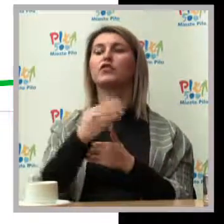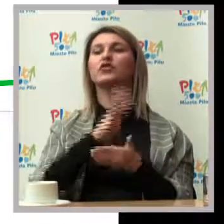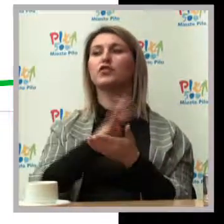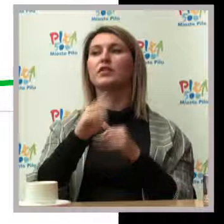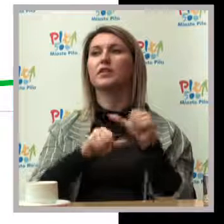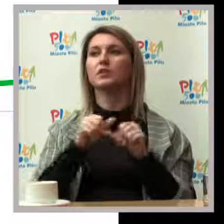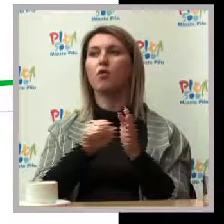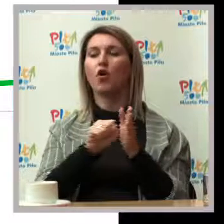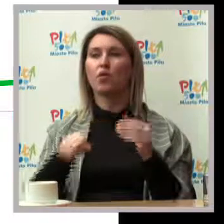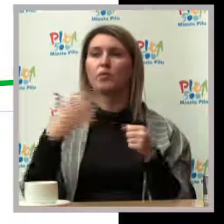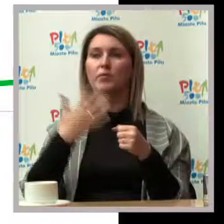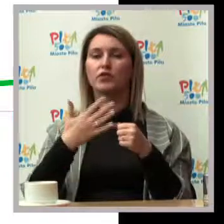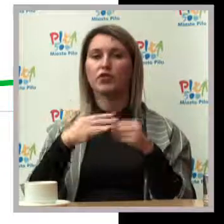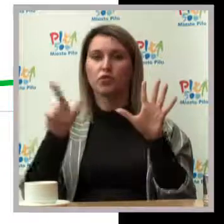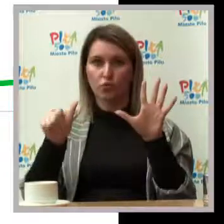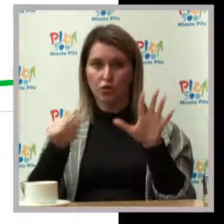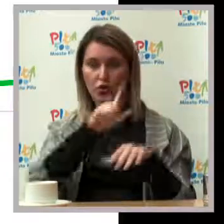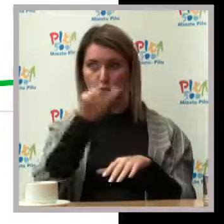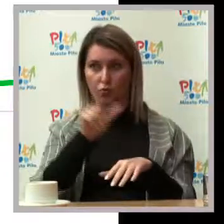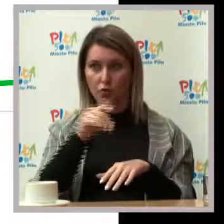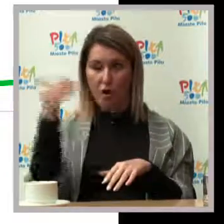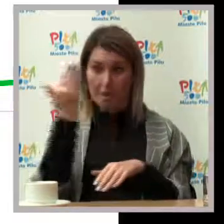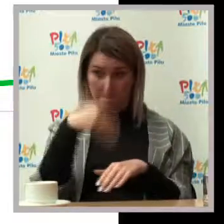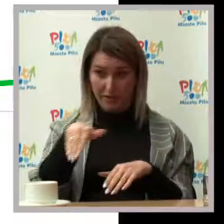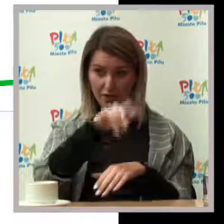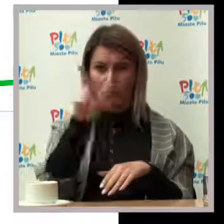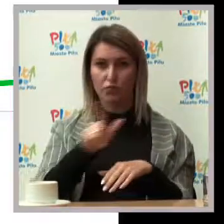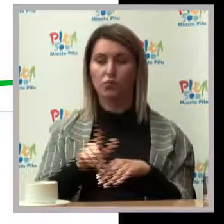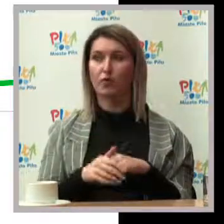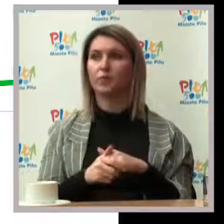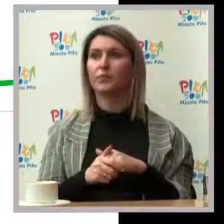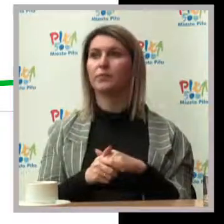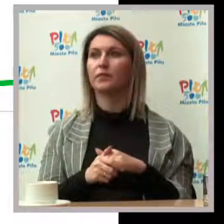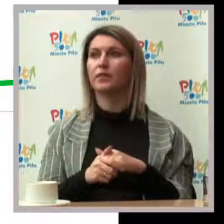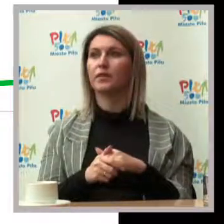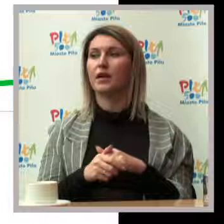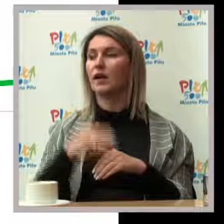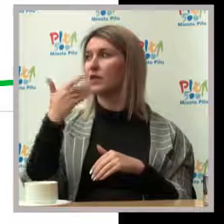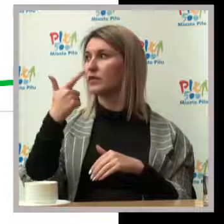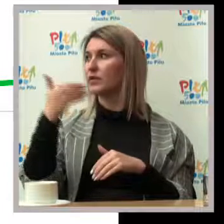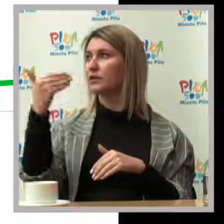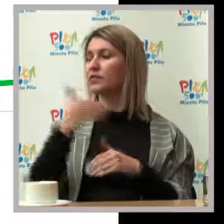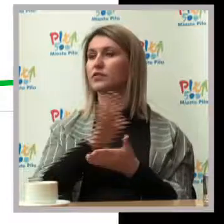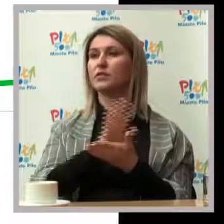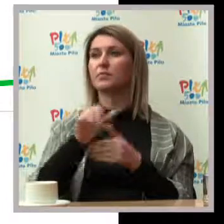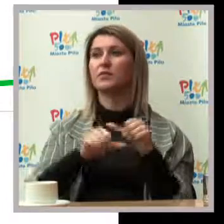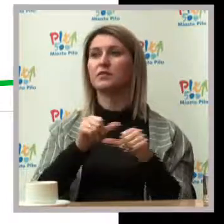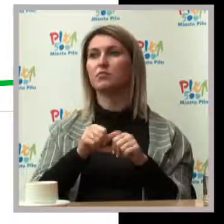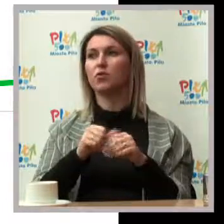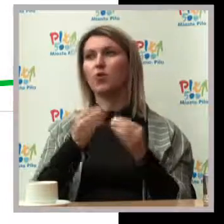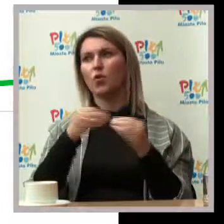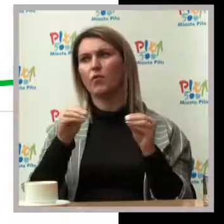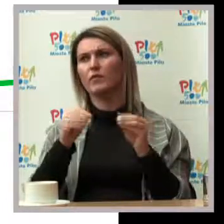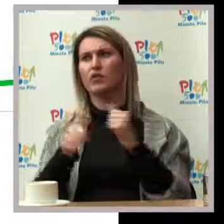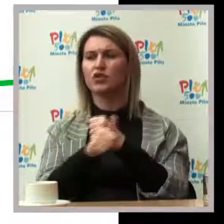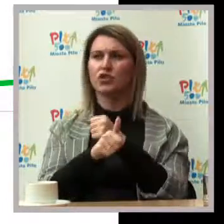od 56 milionów złotych zrealizowanych dochodów w tym zakresie. W 2015 było to 62, w kolejnym roku